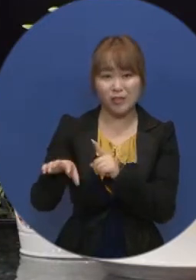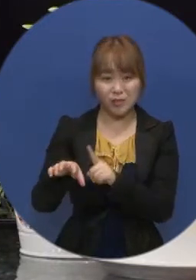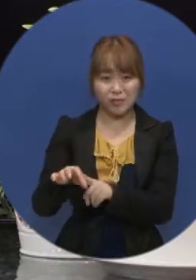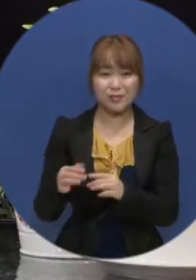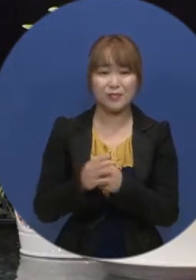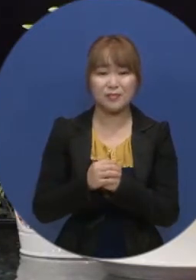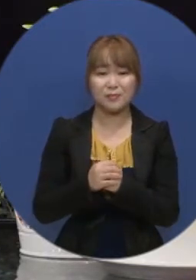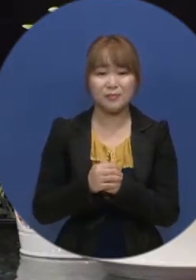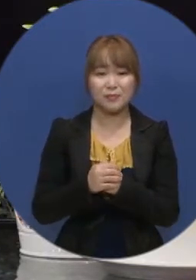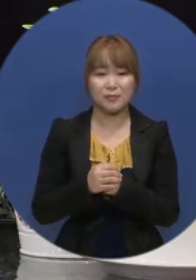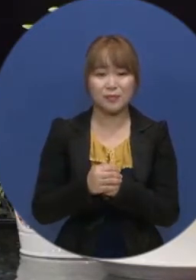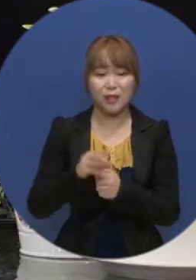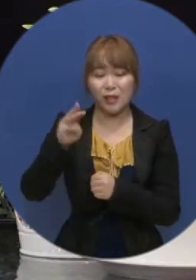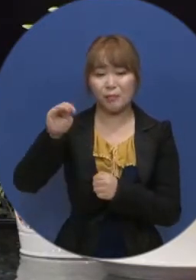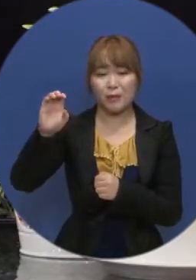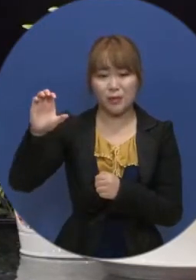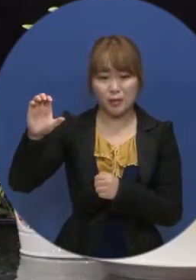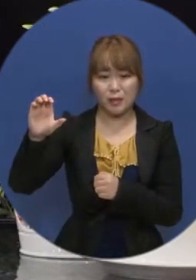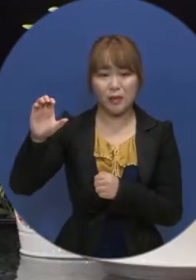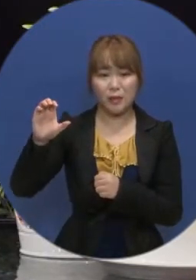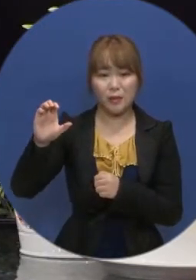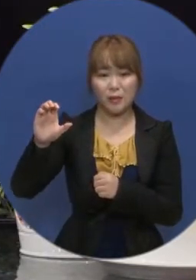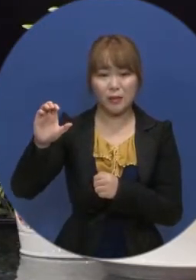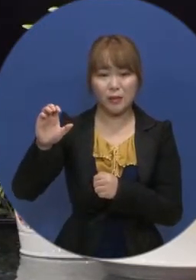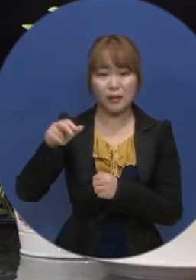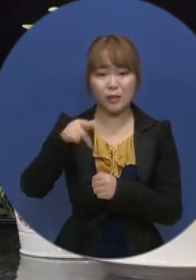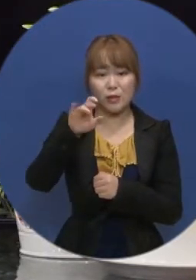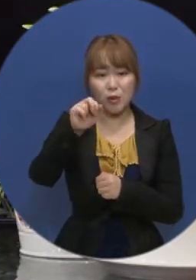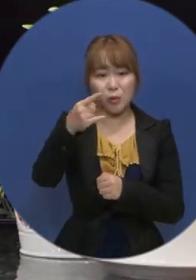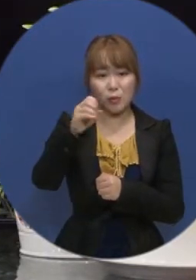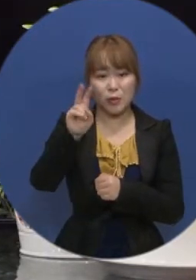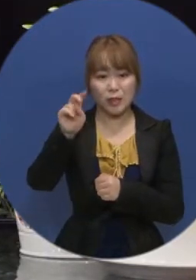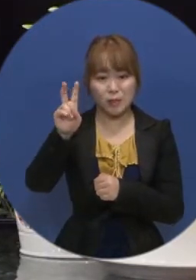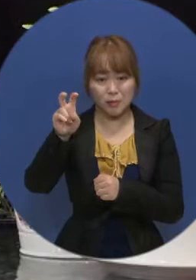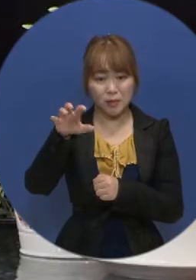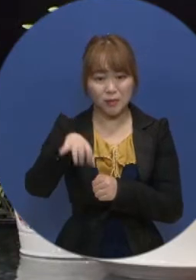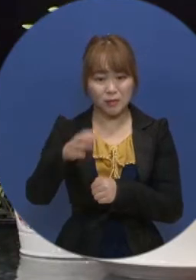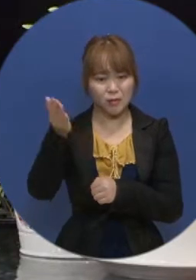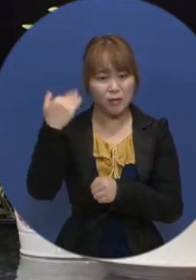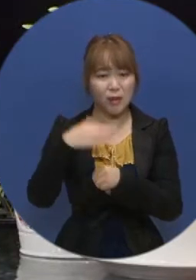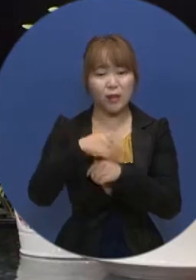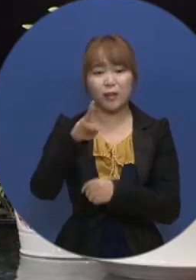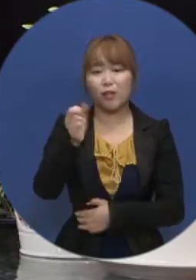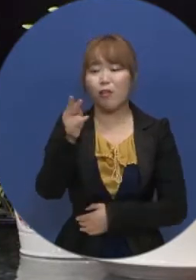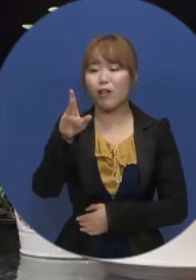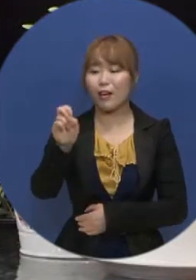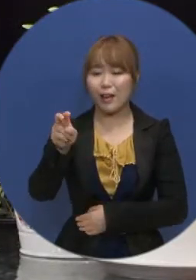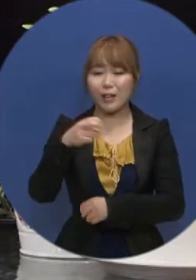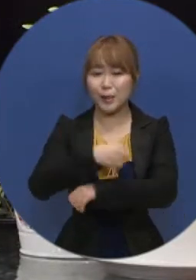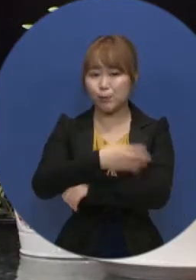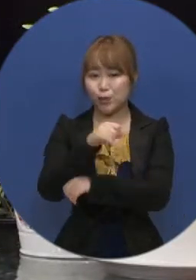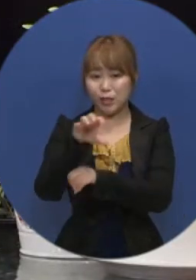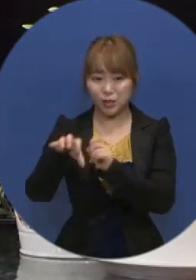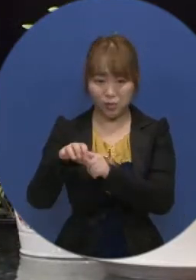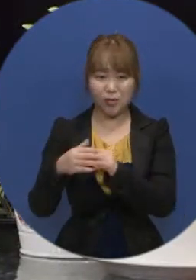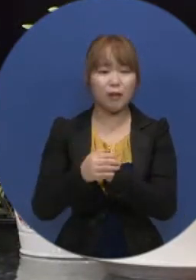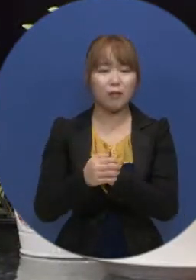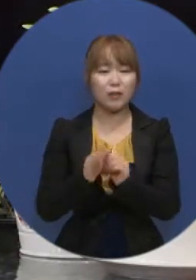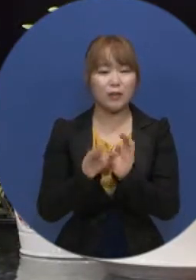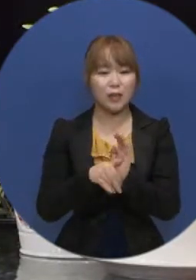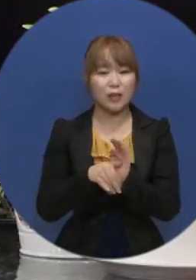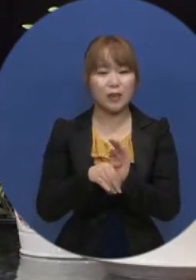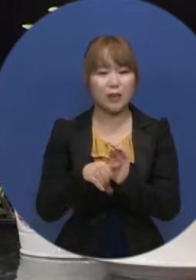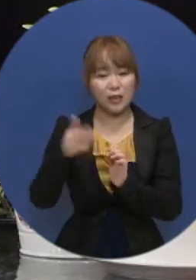네. 그 MBC 방송국이 지금 정동 22번지 네네. 자리죠. 경향신문 자리. 네네. 거기서 옛날에 그